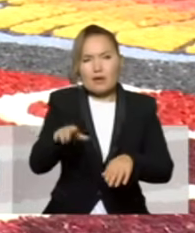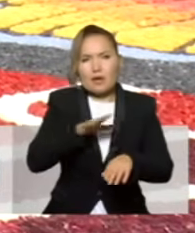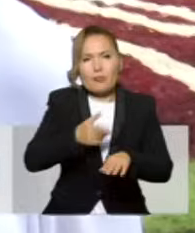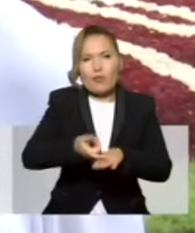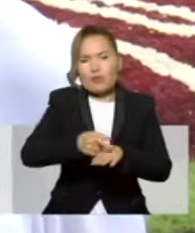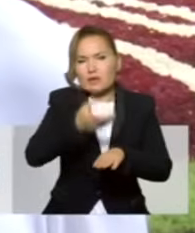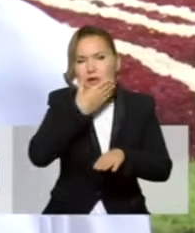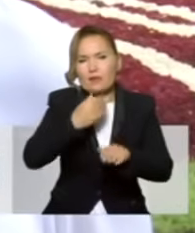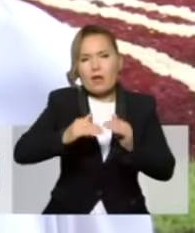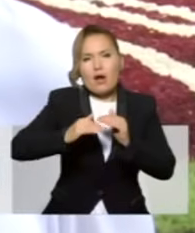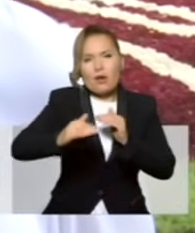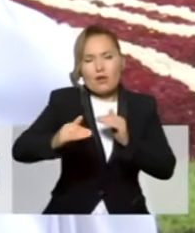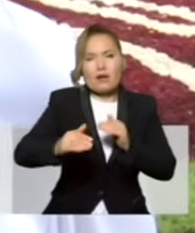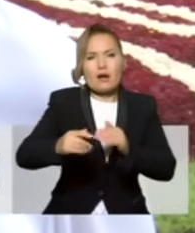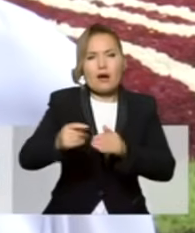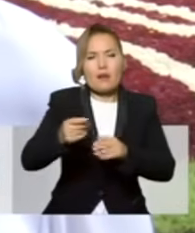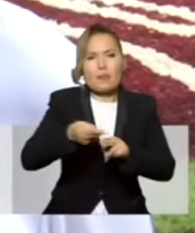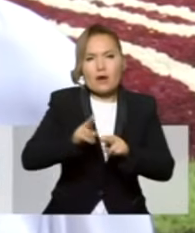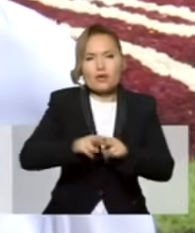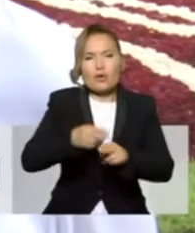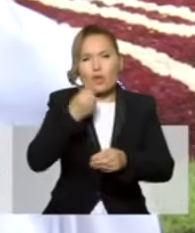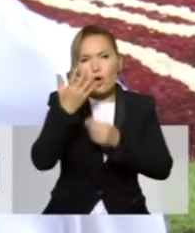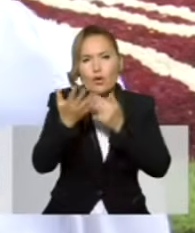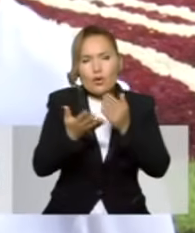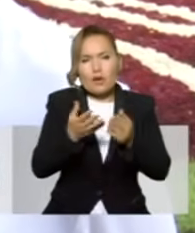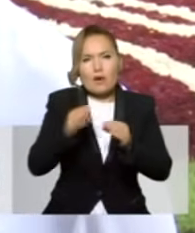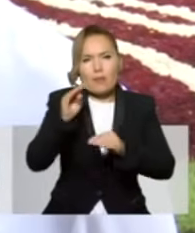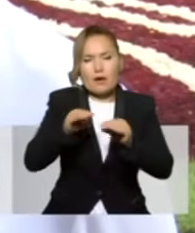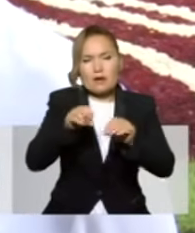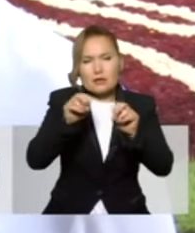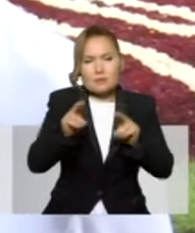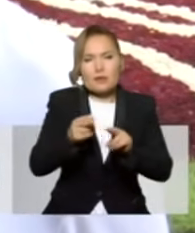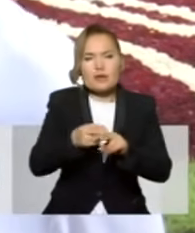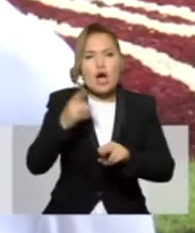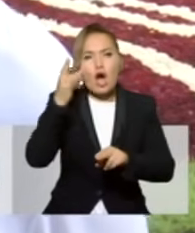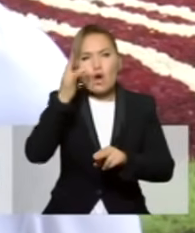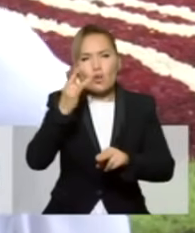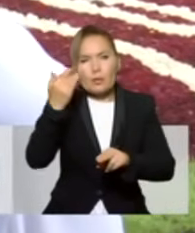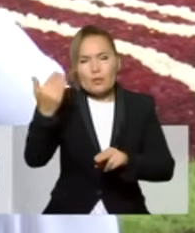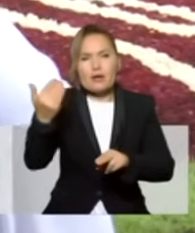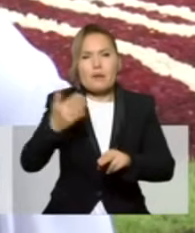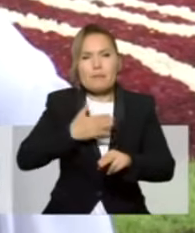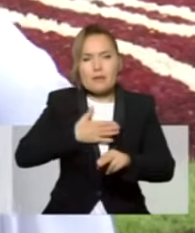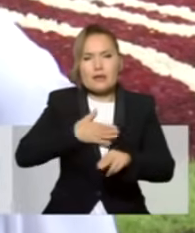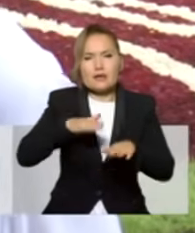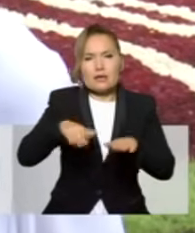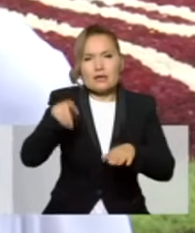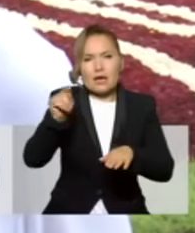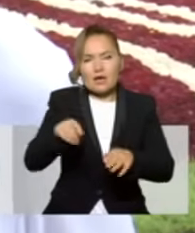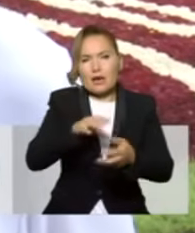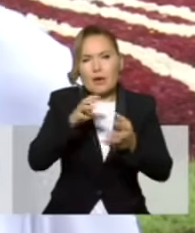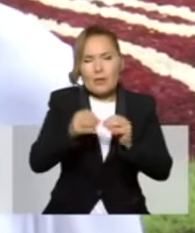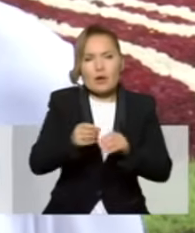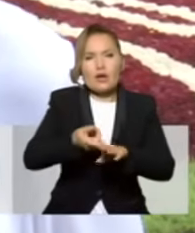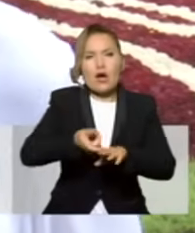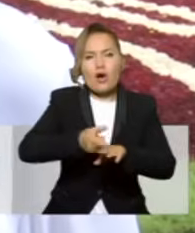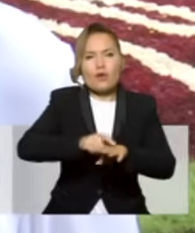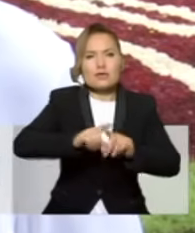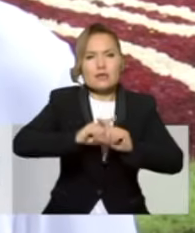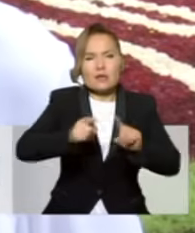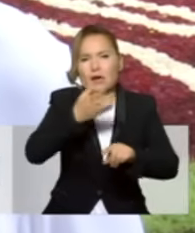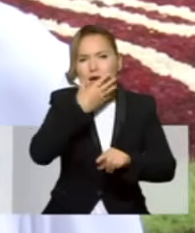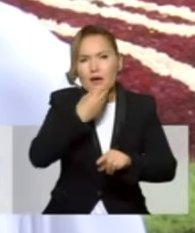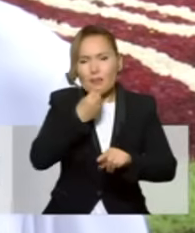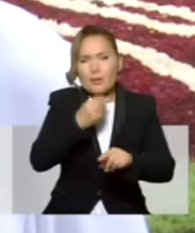тастағандай. Мен де осы сұлулықты көруге Румыниядан келдім. Биыл жаңа заман стилінде жасалыпты. Бұл асқан төзімділікті,